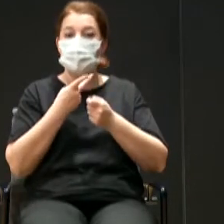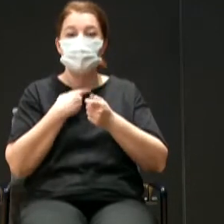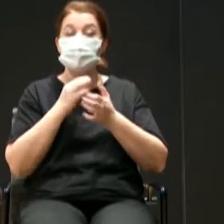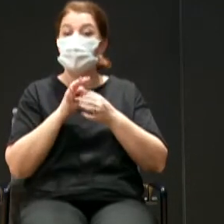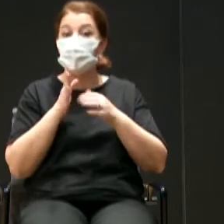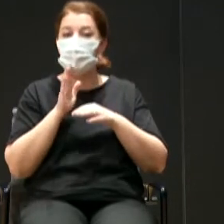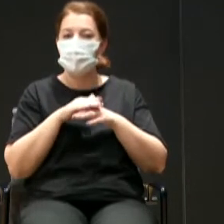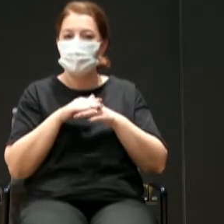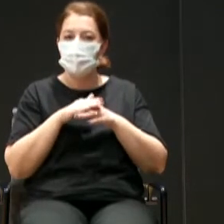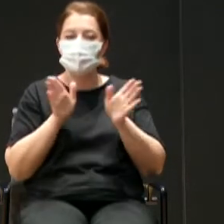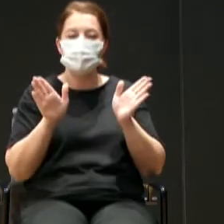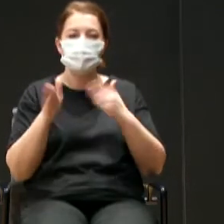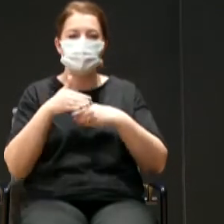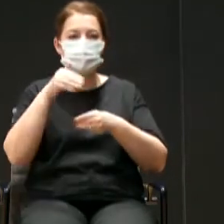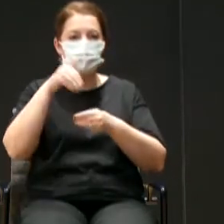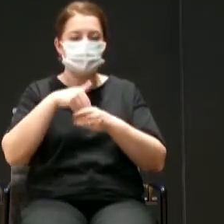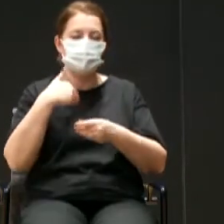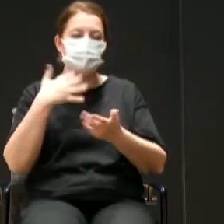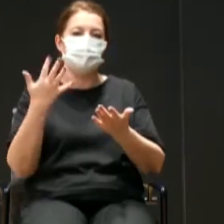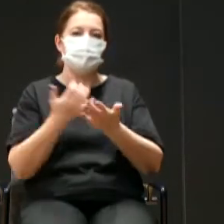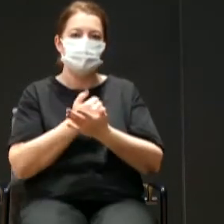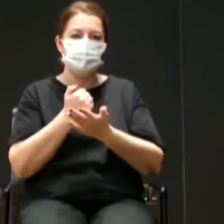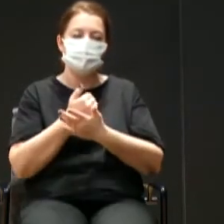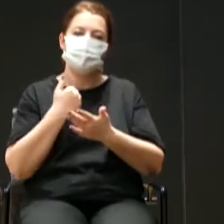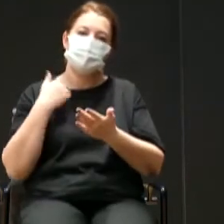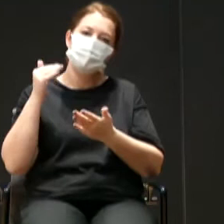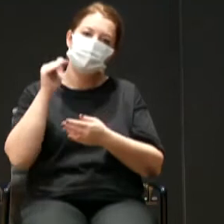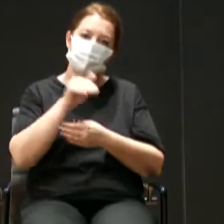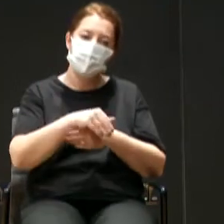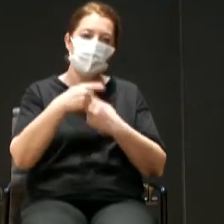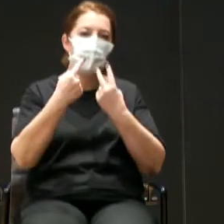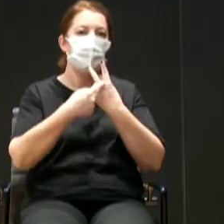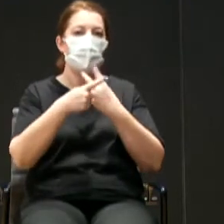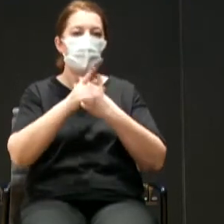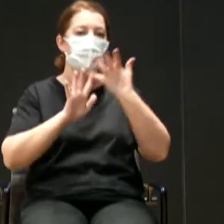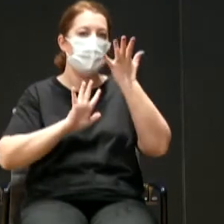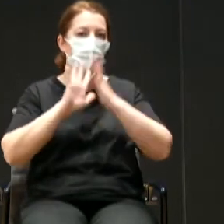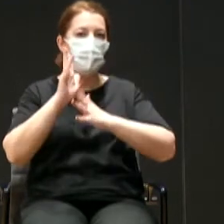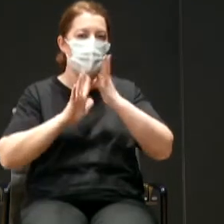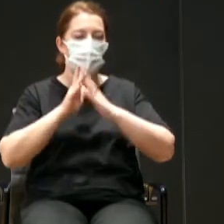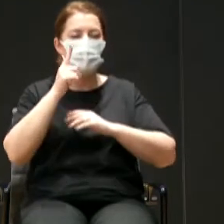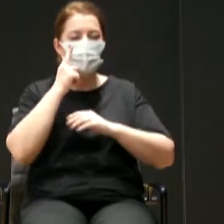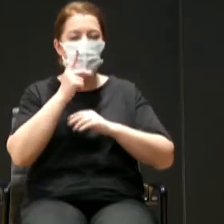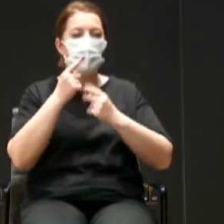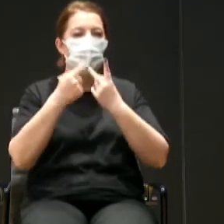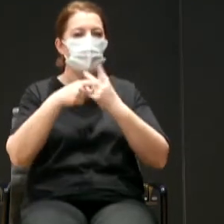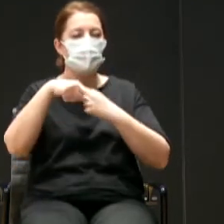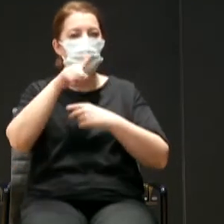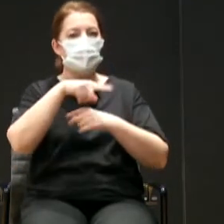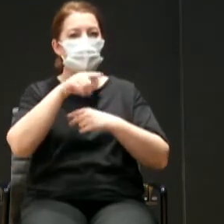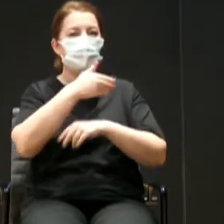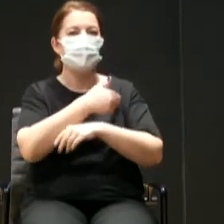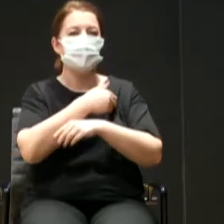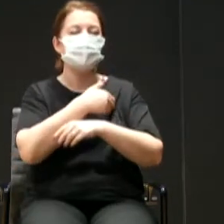yaptık? Sandıkta seçimi kazandık. Geldik Yakuplu Ormanı'nı Yakuplu halkın hizmetine